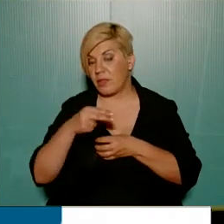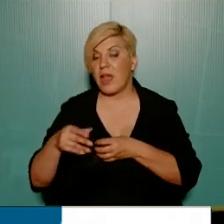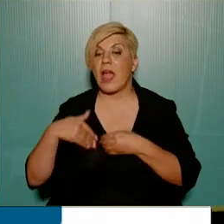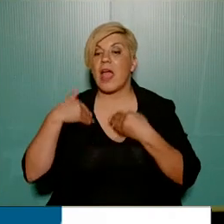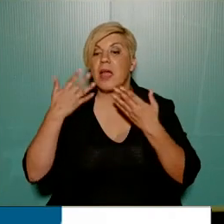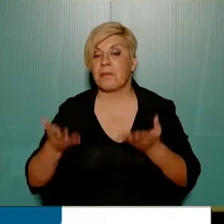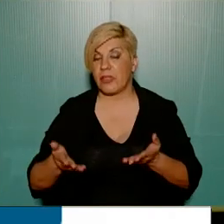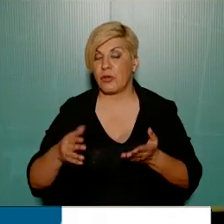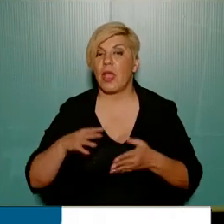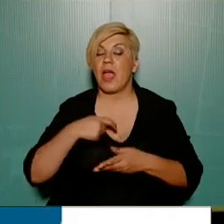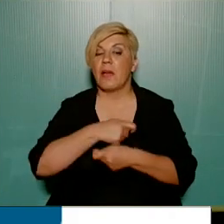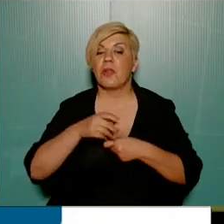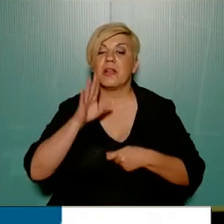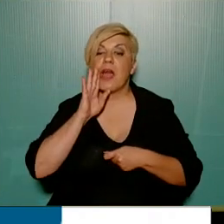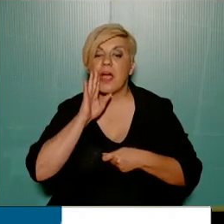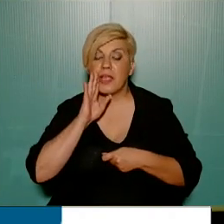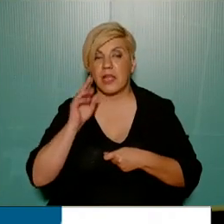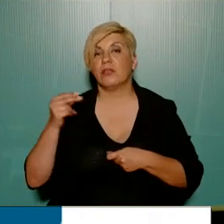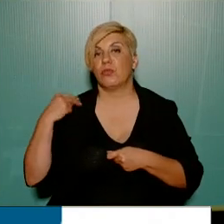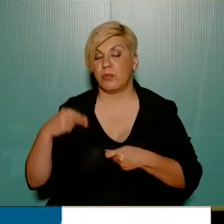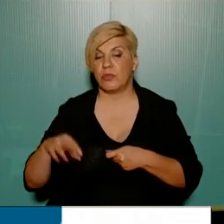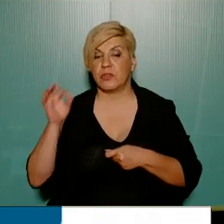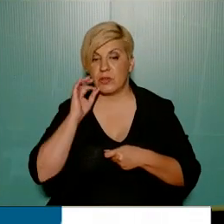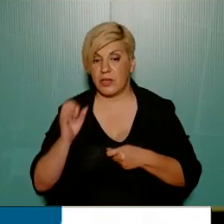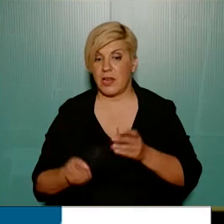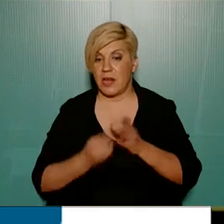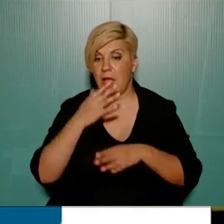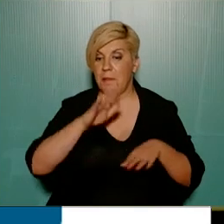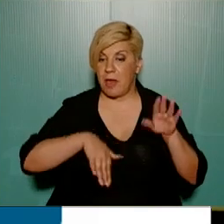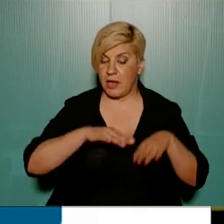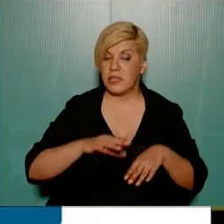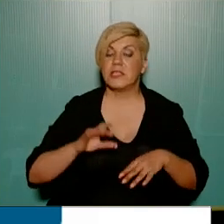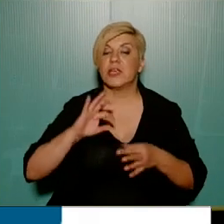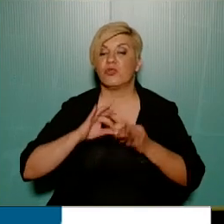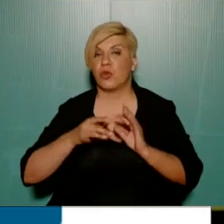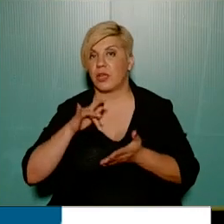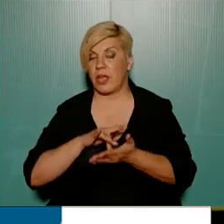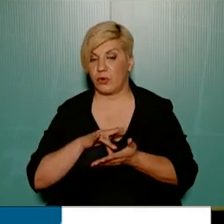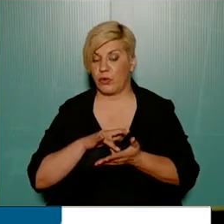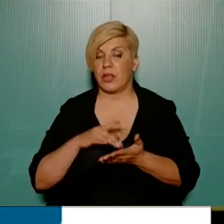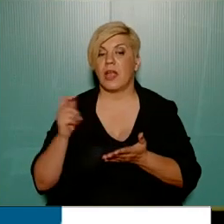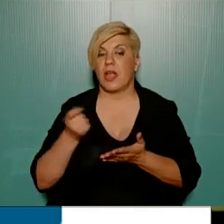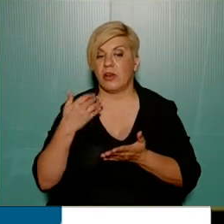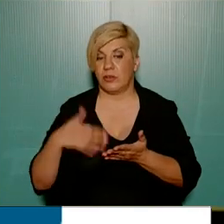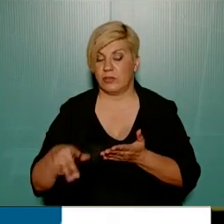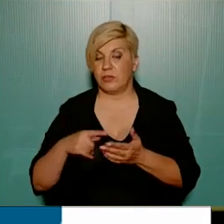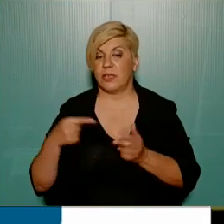υπαίθριου εμπορίου σε λαϊκές αγορές του Δήμου Θεσσαλονίκης, στη Νέα Παραλία και στο Ιστορικό Κέντρο,